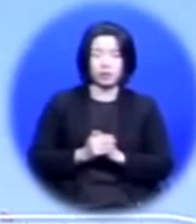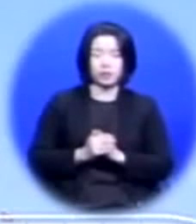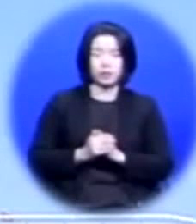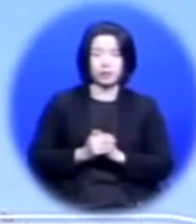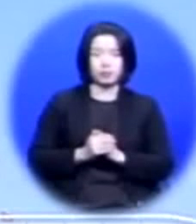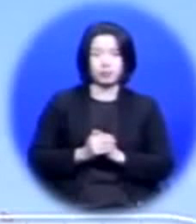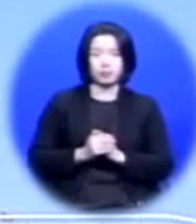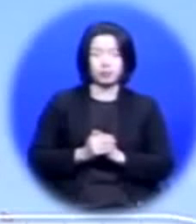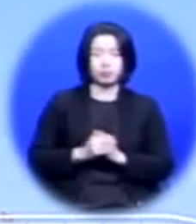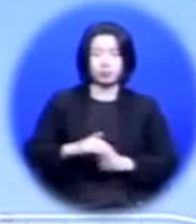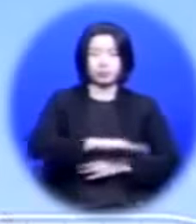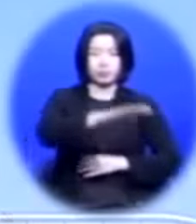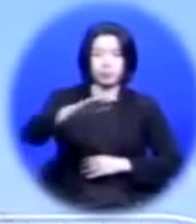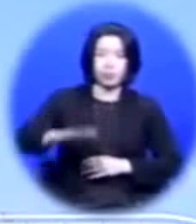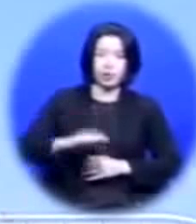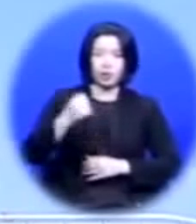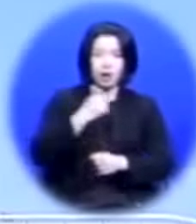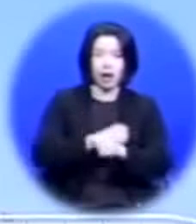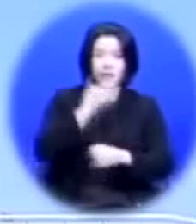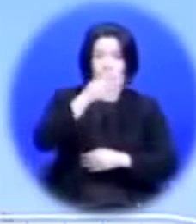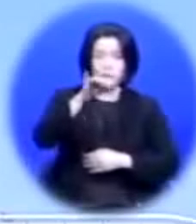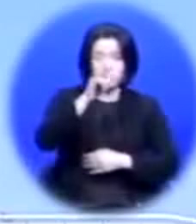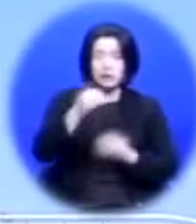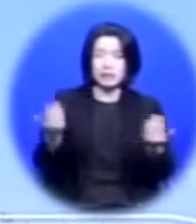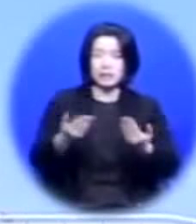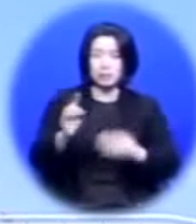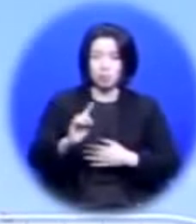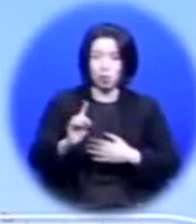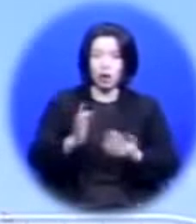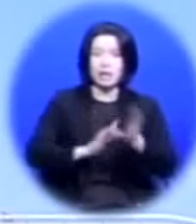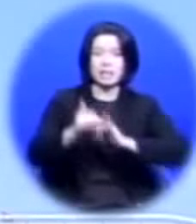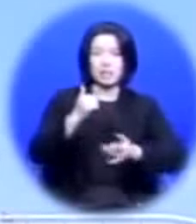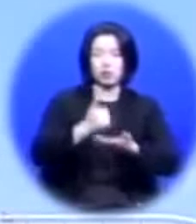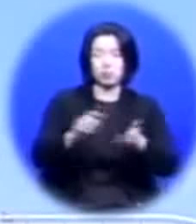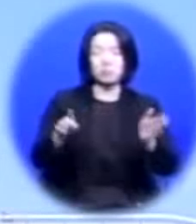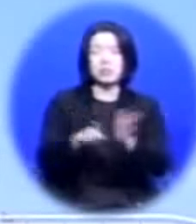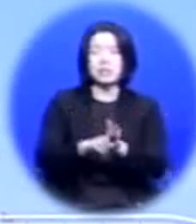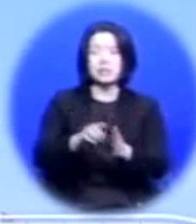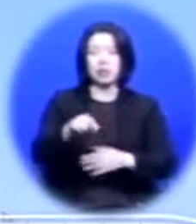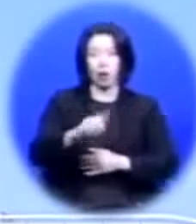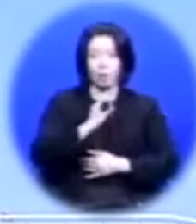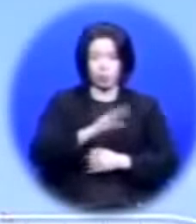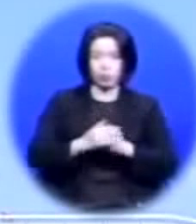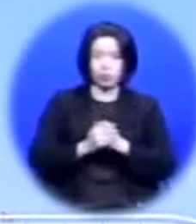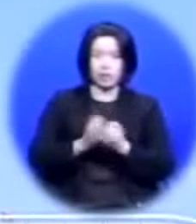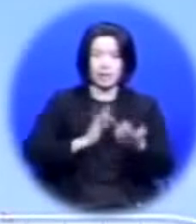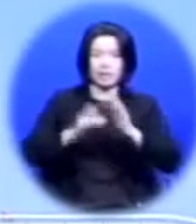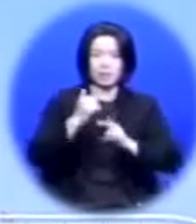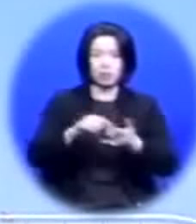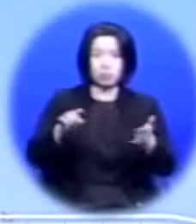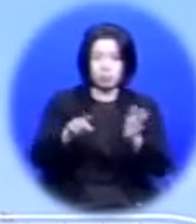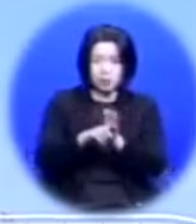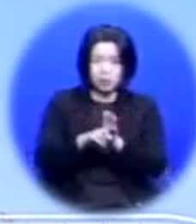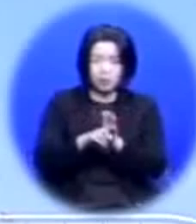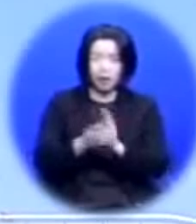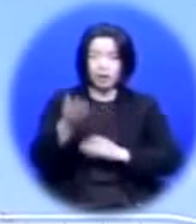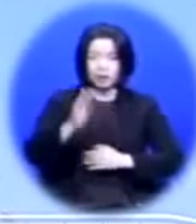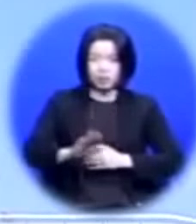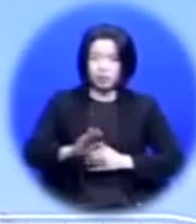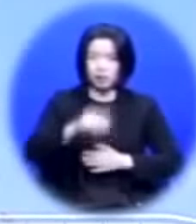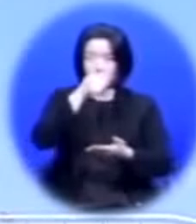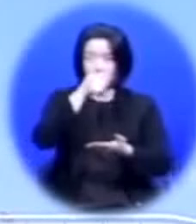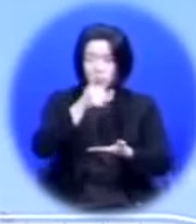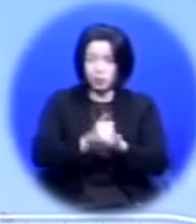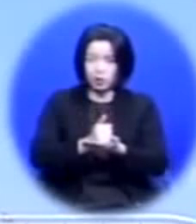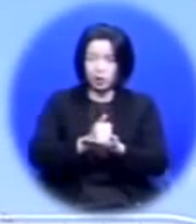없지 우리가 할 수 있는 일은 예수님을 믿는 것뿐입니다 예수님을 믿는다 그런데 예수님을 믿었는데 죄를